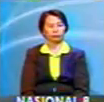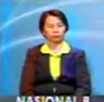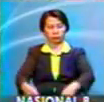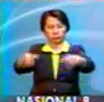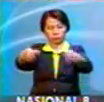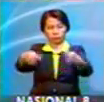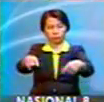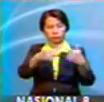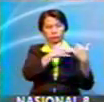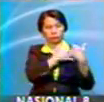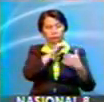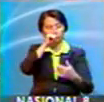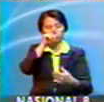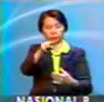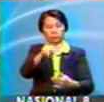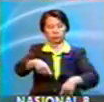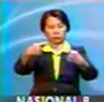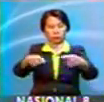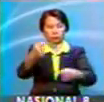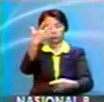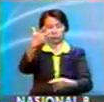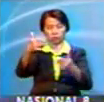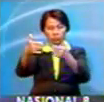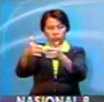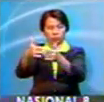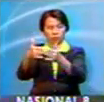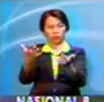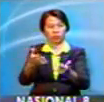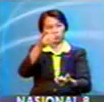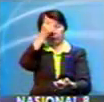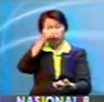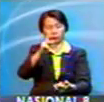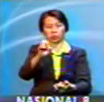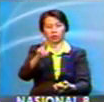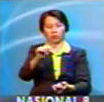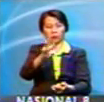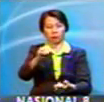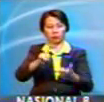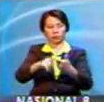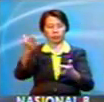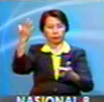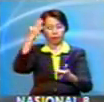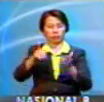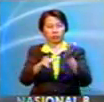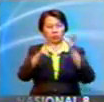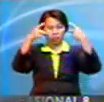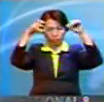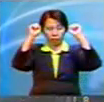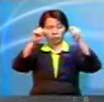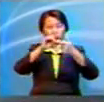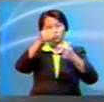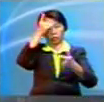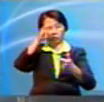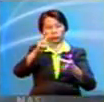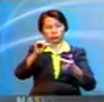Pertandingan jawatan itu pada asalnya menyaksikan pertandingan tiga penjuru antara Datuk Karim Ibrahim yang juga bekas timbalan Presiden, Datuk